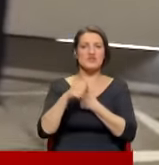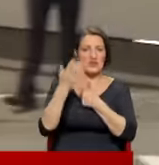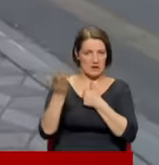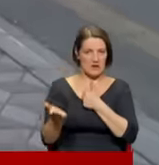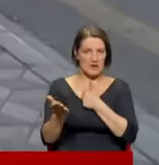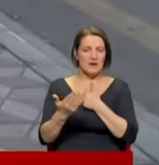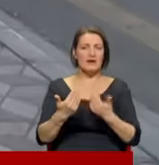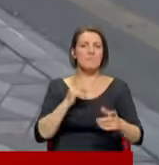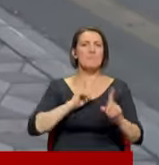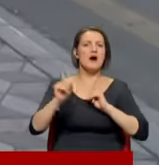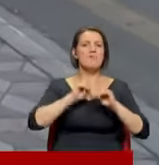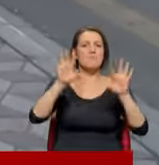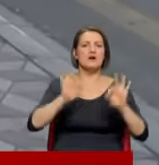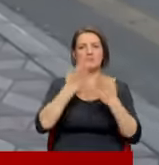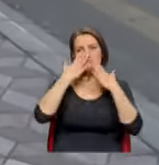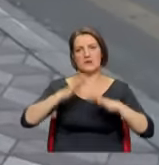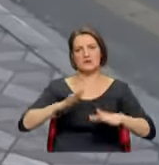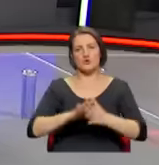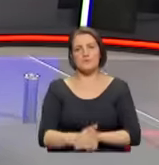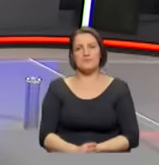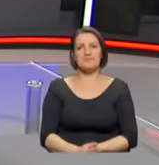Ateş yargılamanın başlamasını bekliyor.